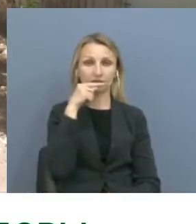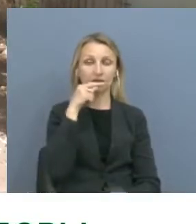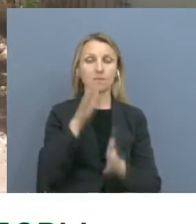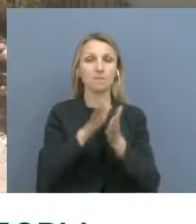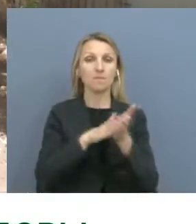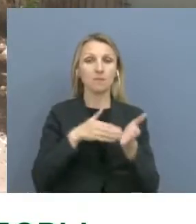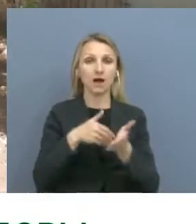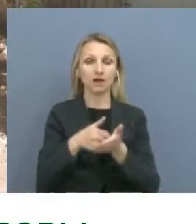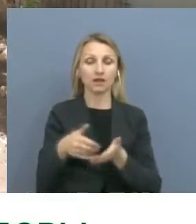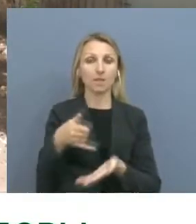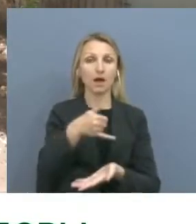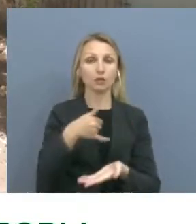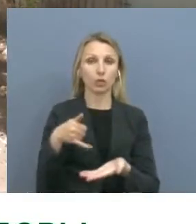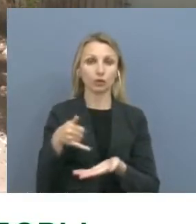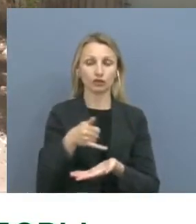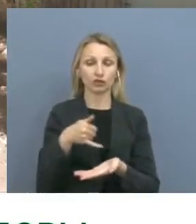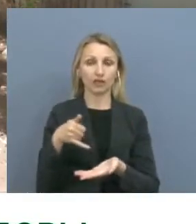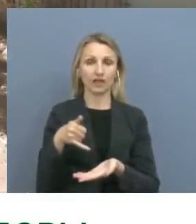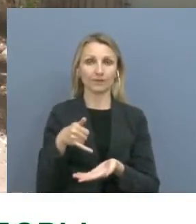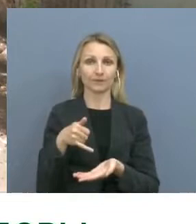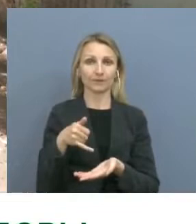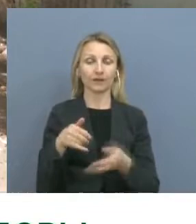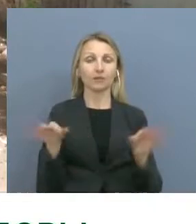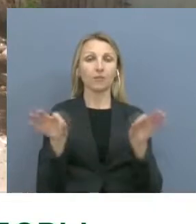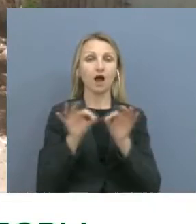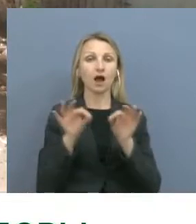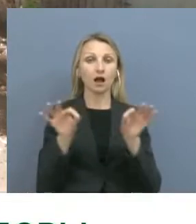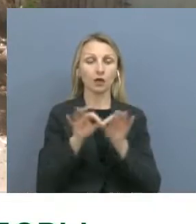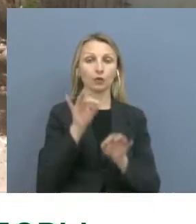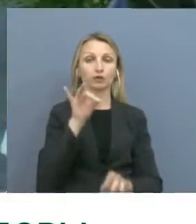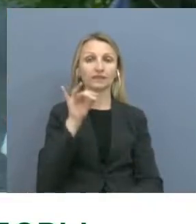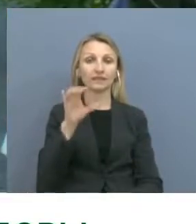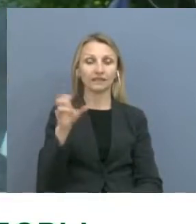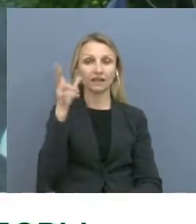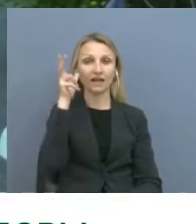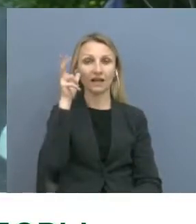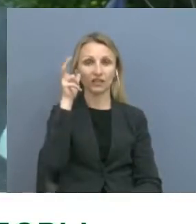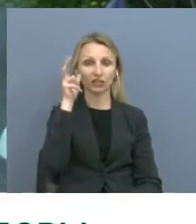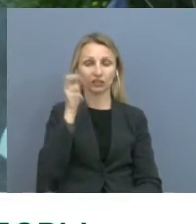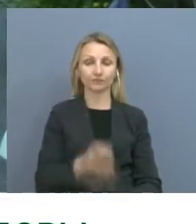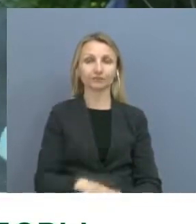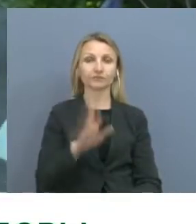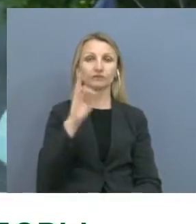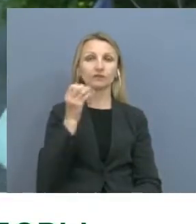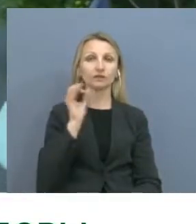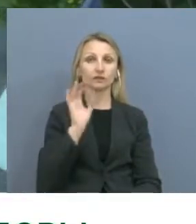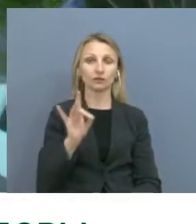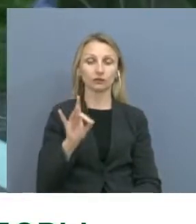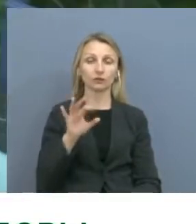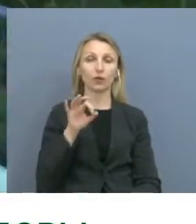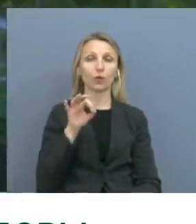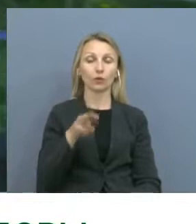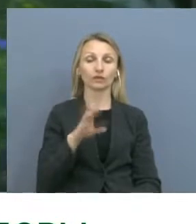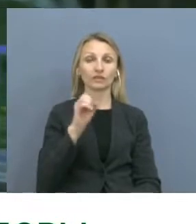масло подсолнечное, макароны, рис, гречка. Отметим, что волонтеры от Самрук Казана